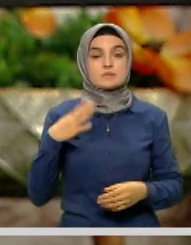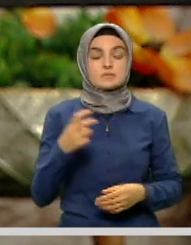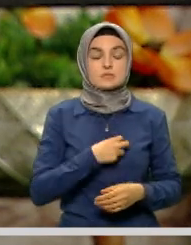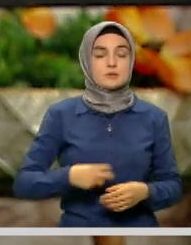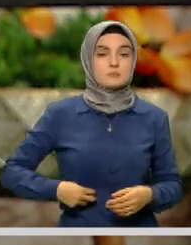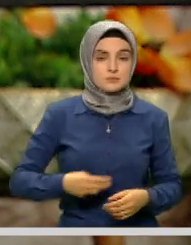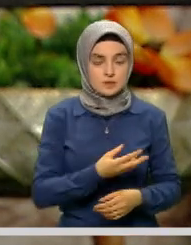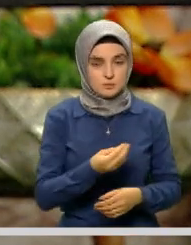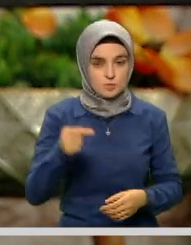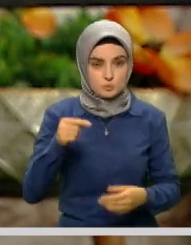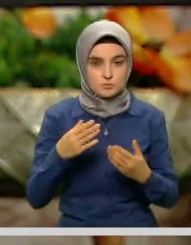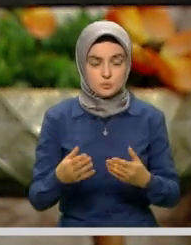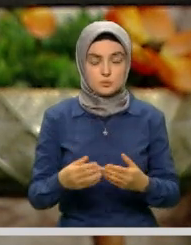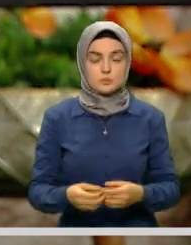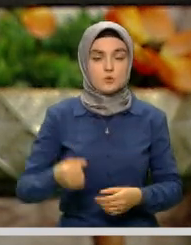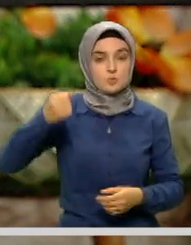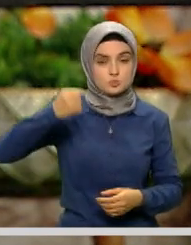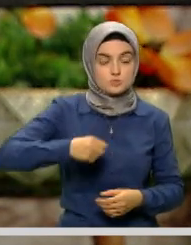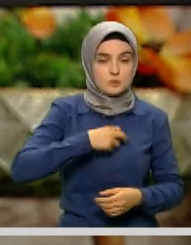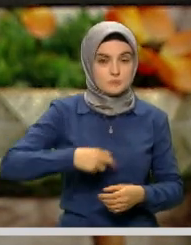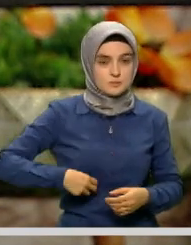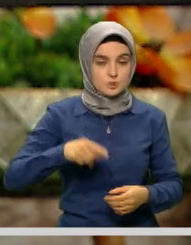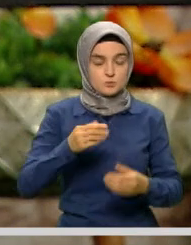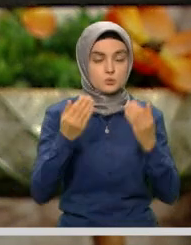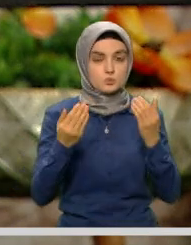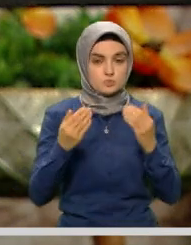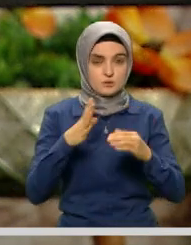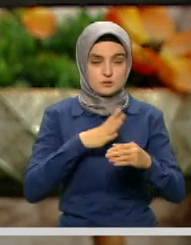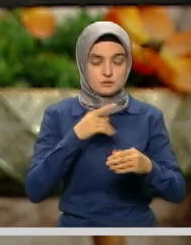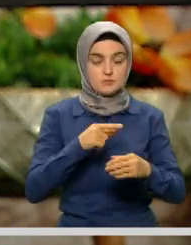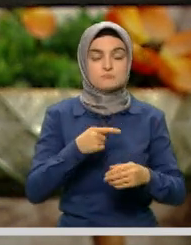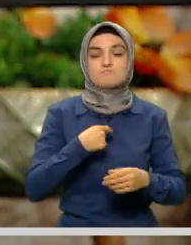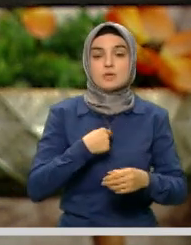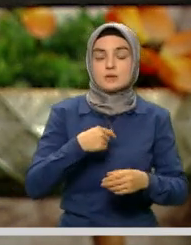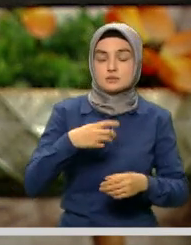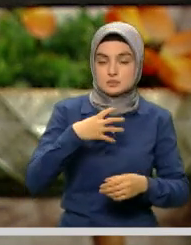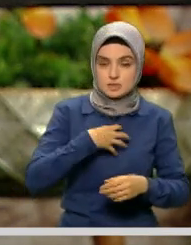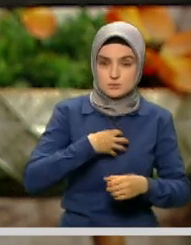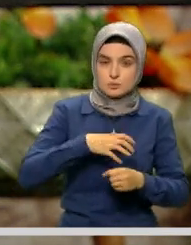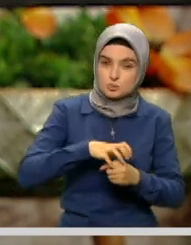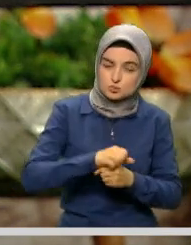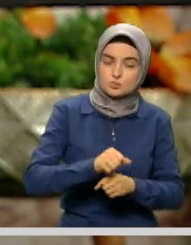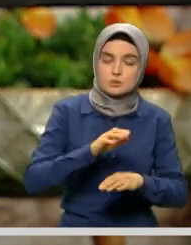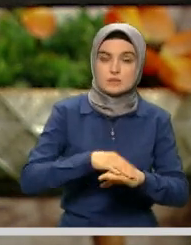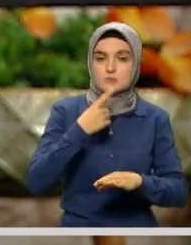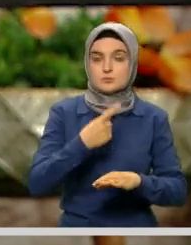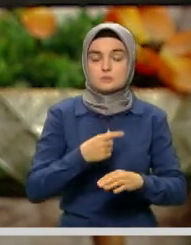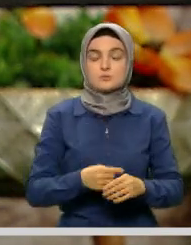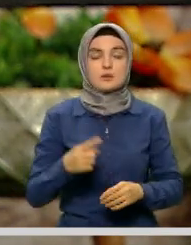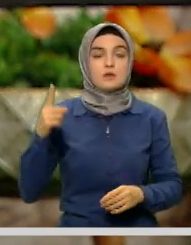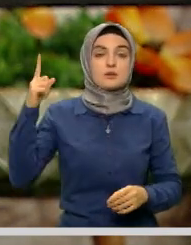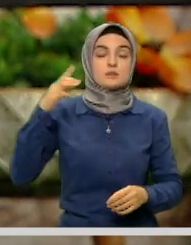peygamberler de böyle işte Hazreti Musa'nın duası var işte kendime ben zulmettim diyor. O bir kişiyi öldürüyor yanlışlıkla. Allah'ım sen beni